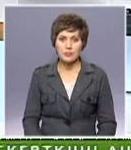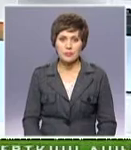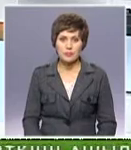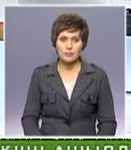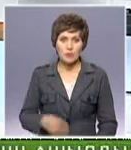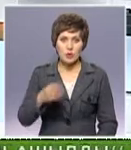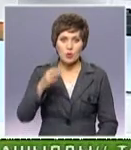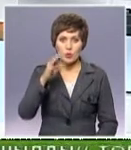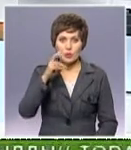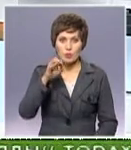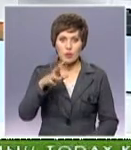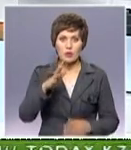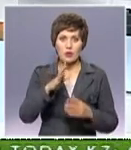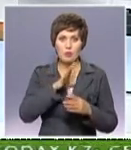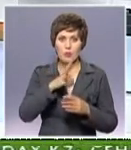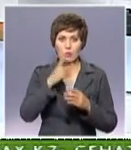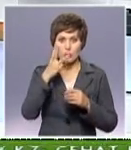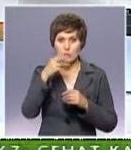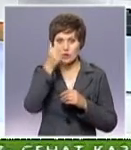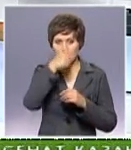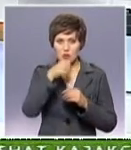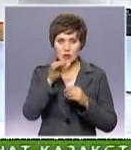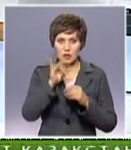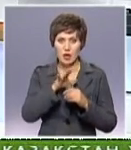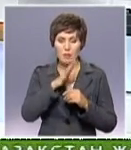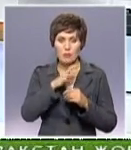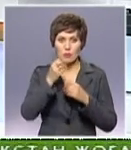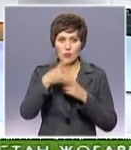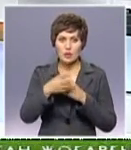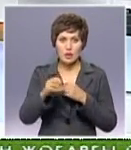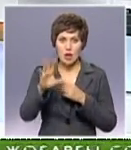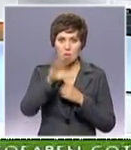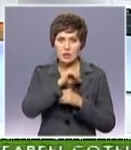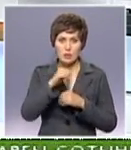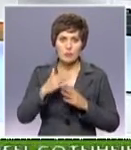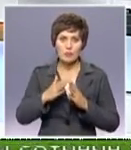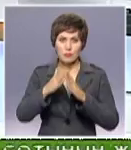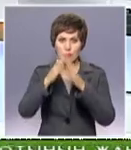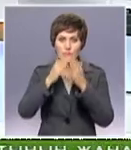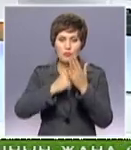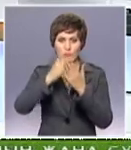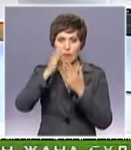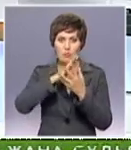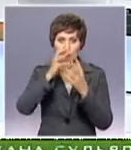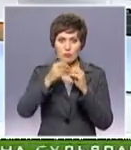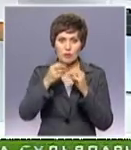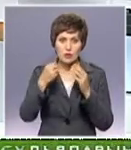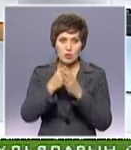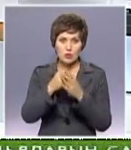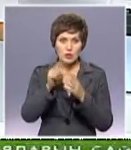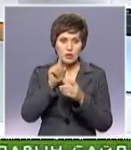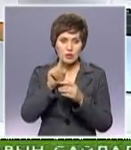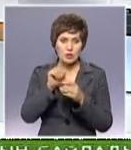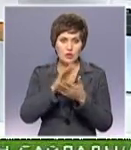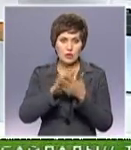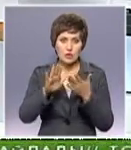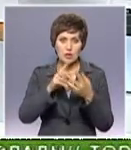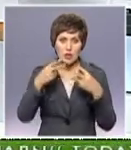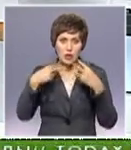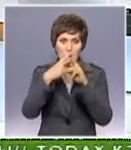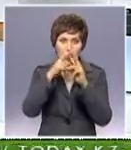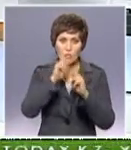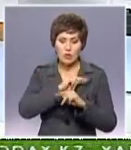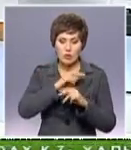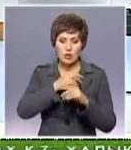Ал Көктөбе мұнарасына 30 жыл толды. Нысан Орталық Азиядағы ең биік мұнара болып саналады. Бұған дейін таза техникалық қызмет атқарған